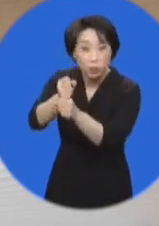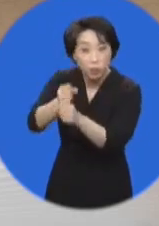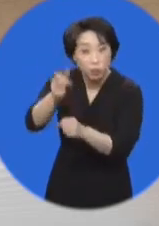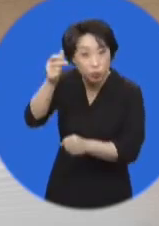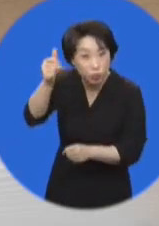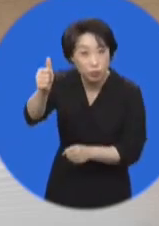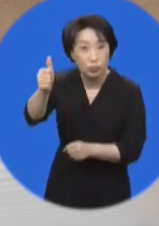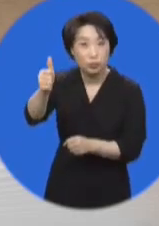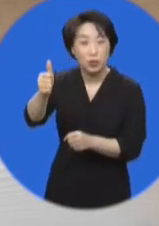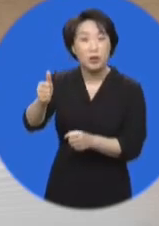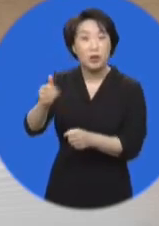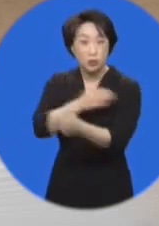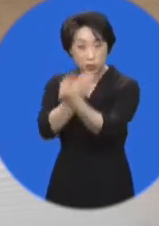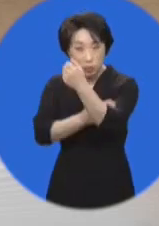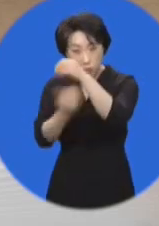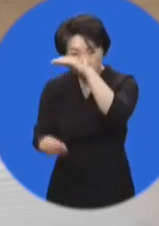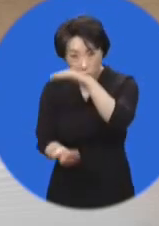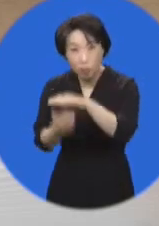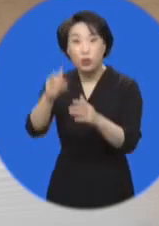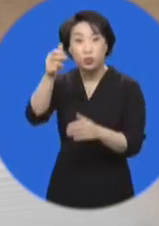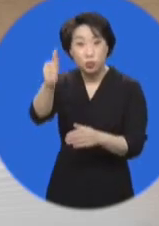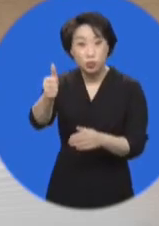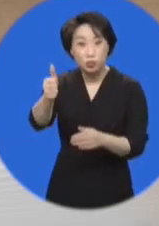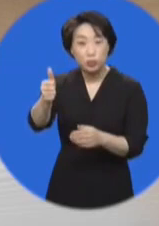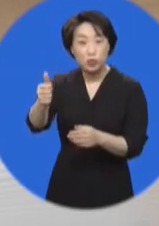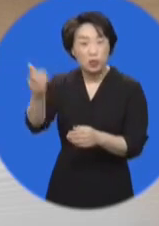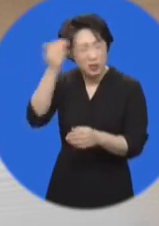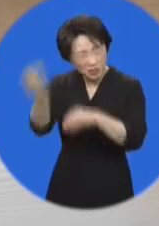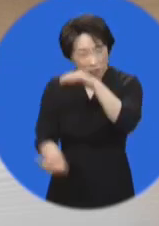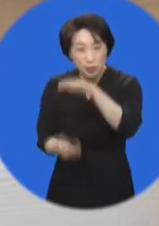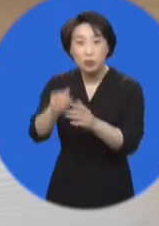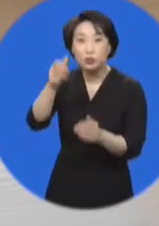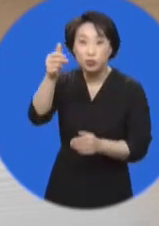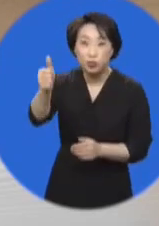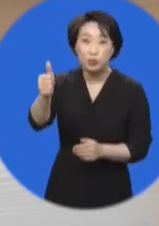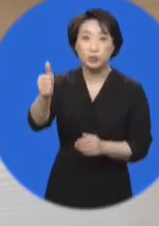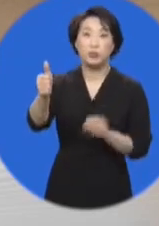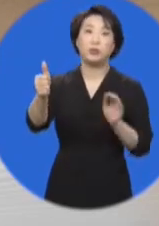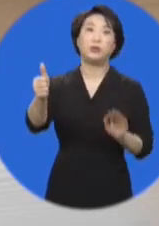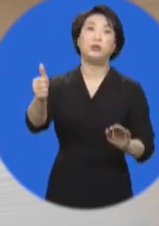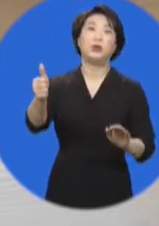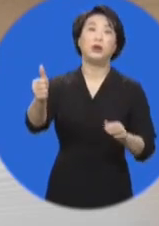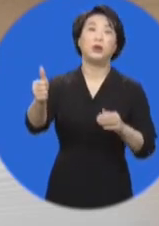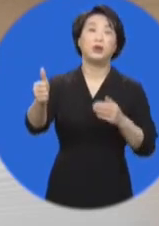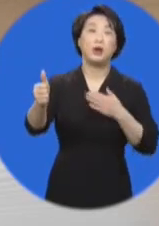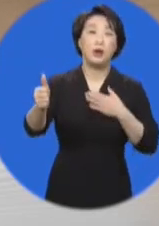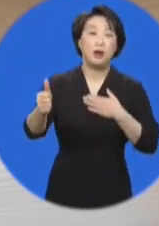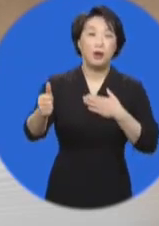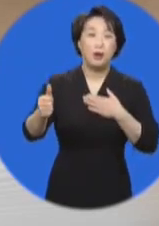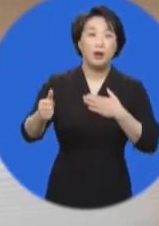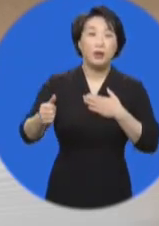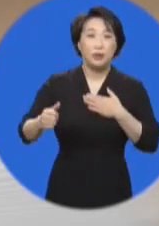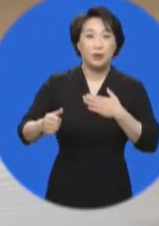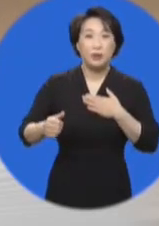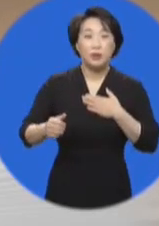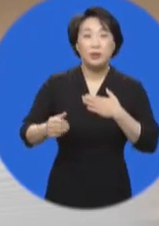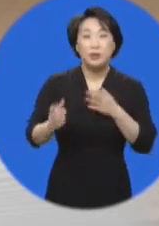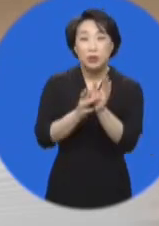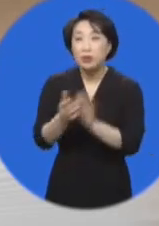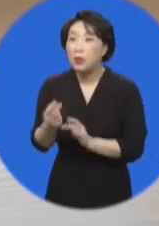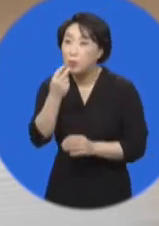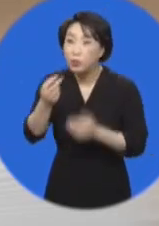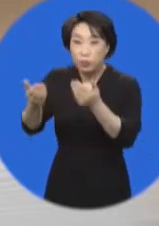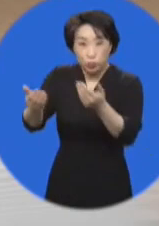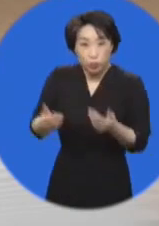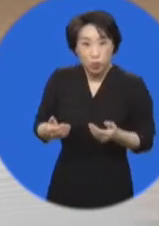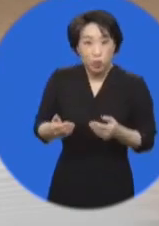창조자요 전능자요 전지한 자가 우리에게 자기 목숨을